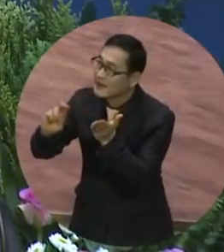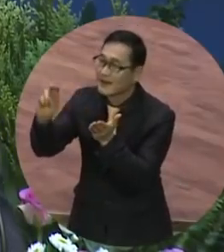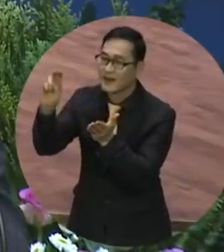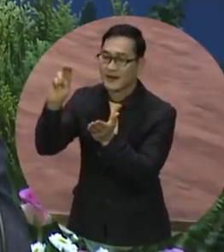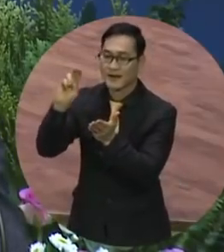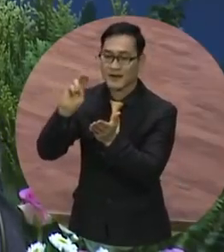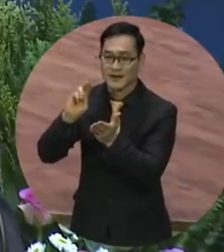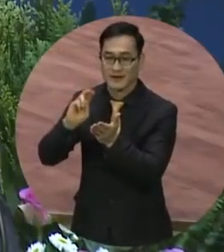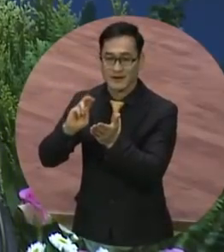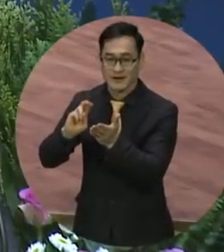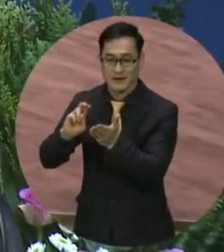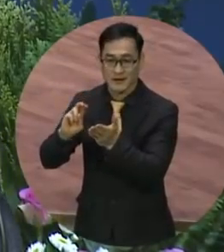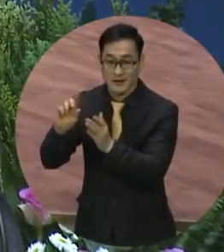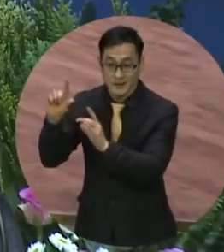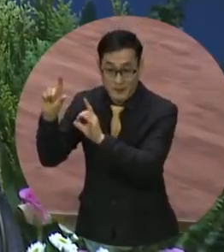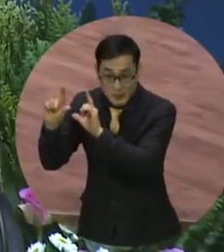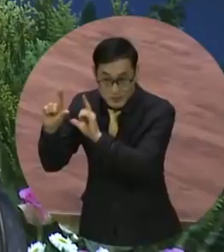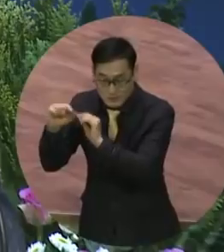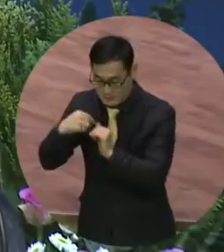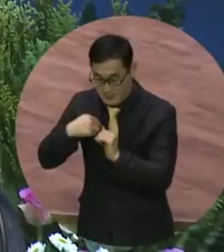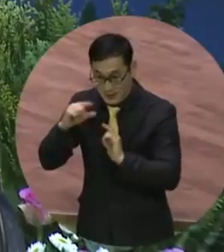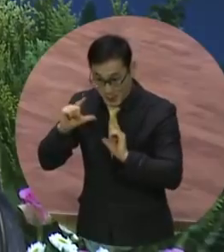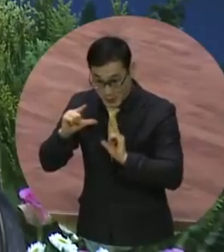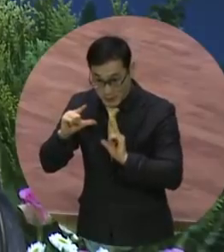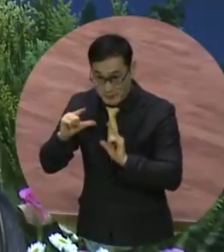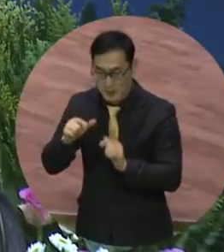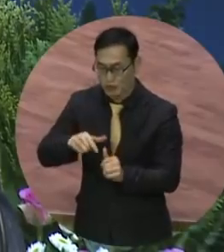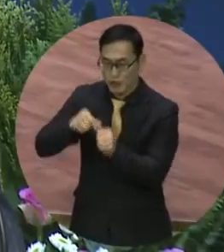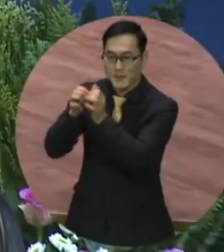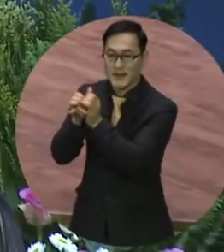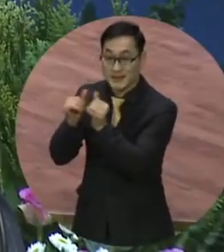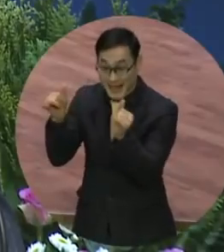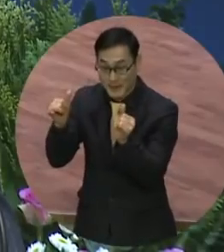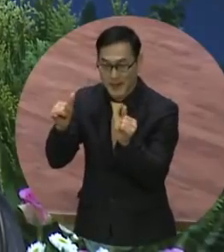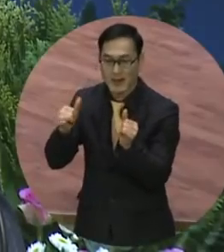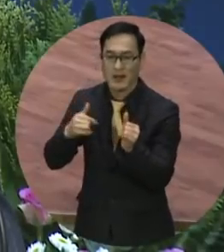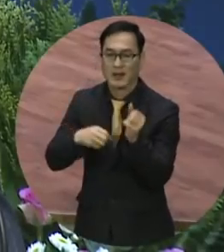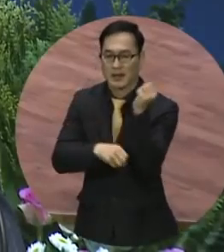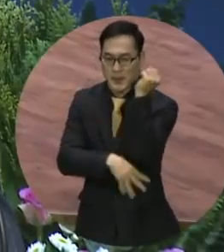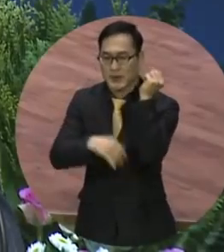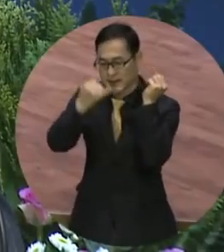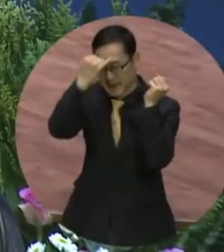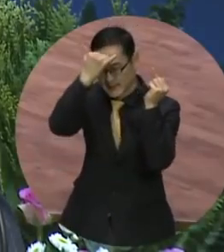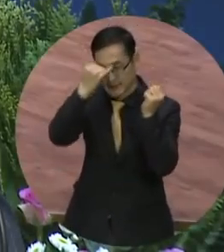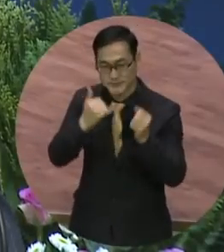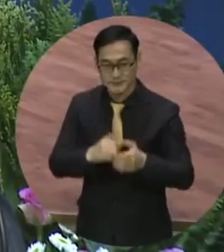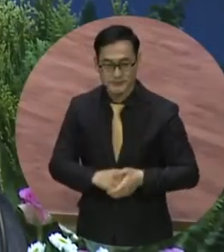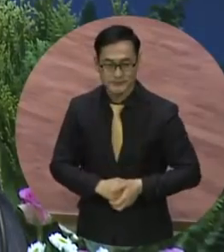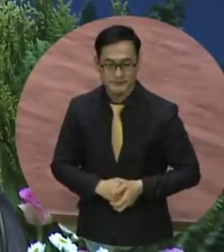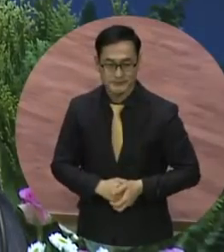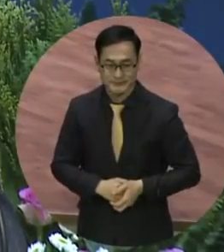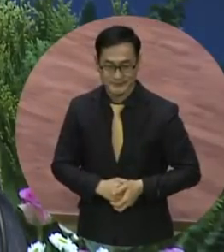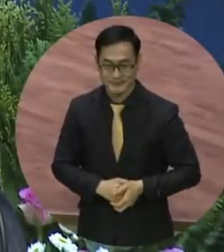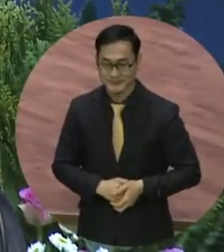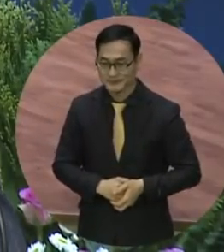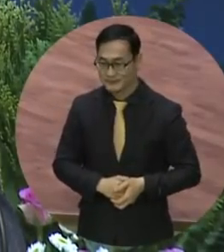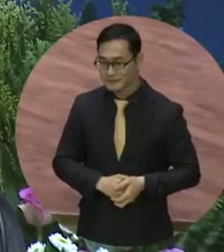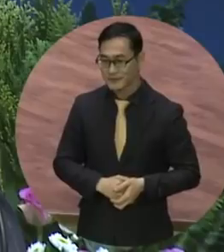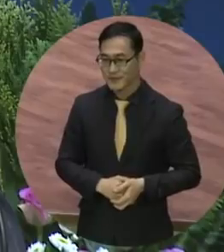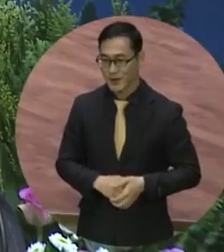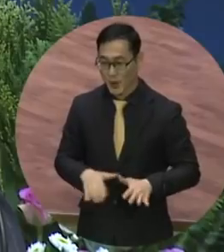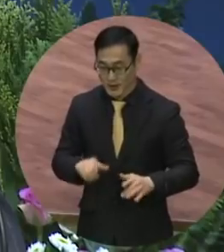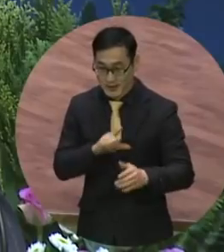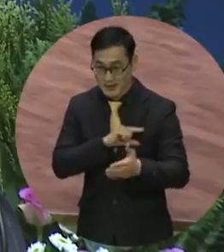삶이 우리 구원받은 자의 제일 목적이 되어야 됩니다. 오늘 이걸 말씀 가지고